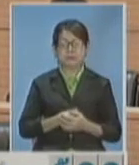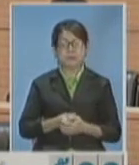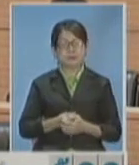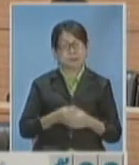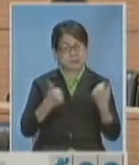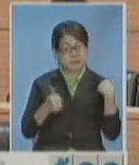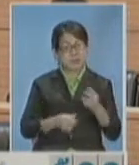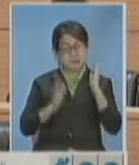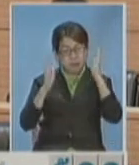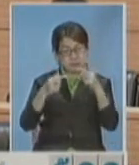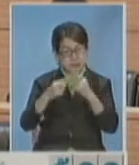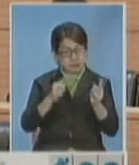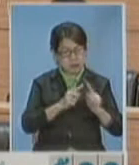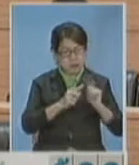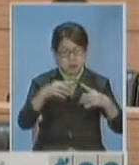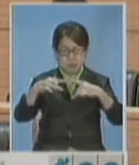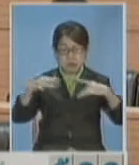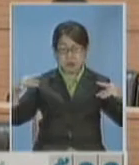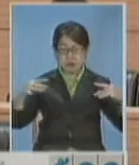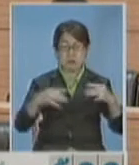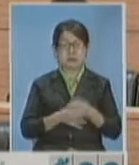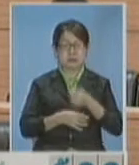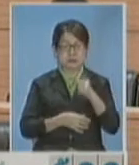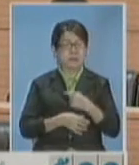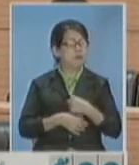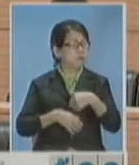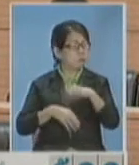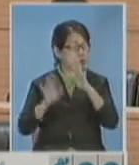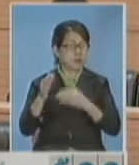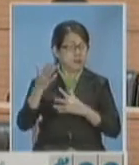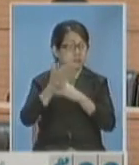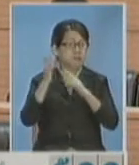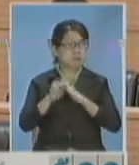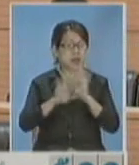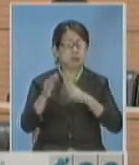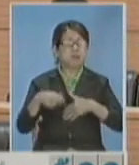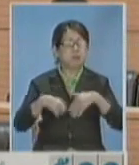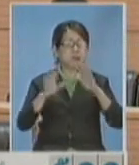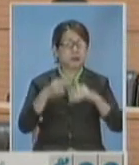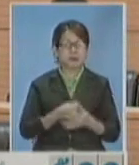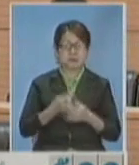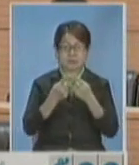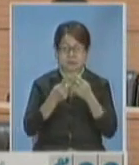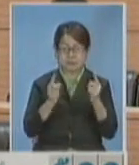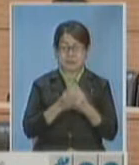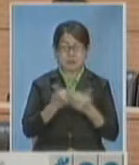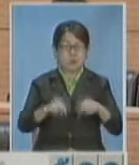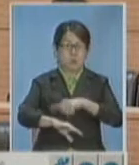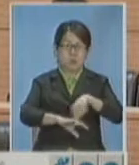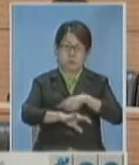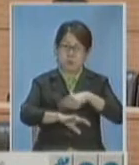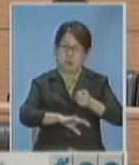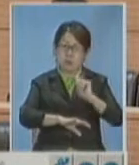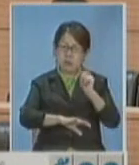ความหลายข้อความที่ไม่ตรงตามข้อเท็จจริงผมเองก็ไม่อยากเบรกท่านในช่วงที่ท่านอภิปรายอยู่นะครับแต่ว่ามันนานมากแล้ว